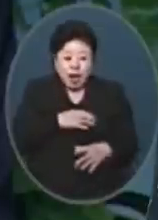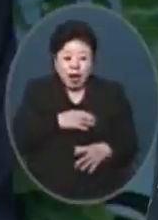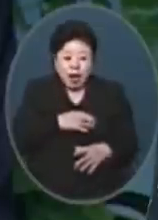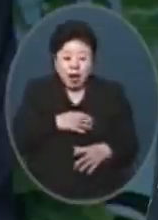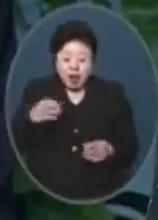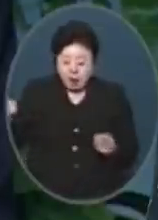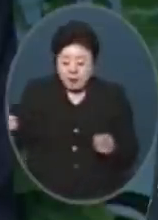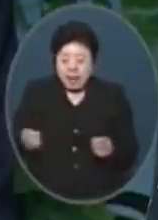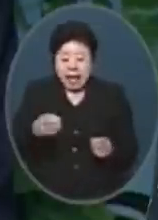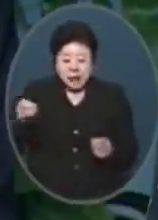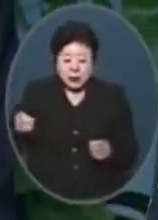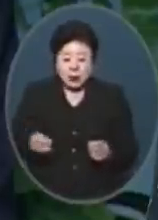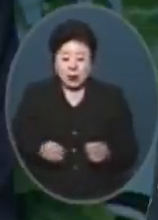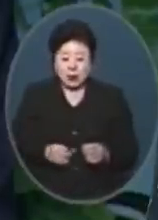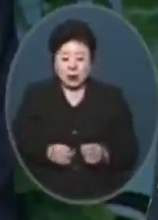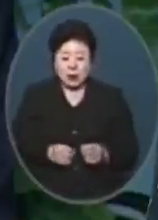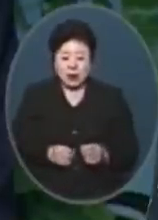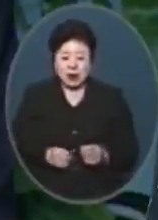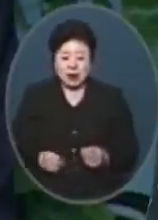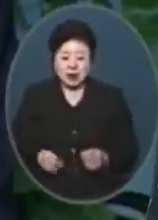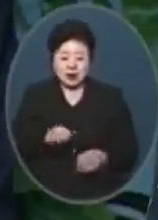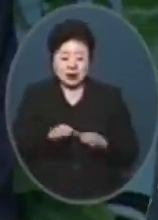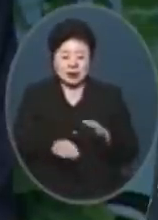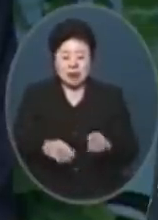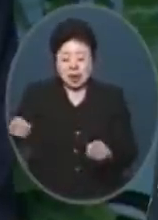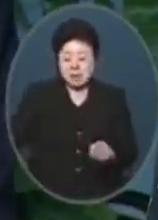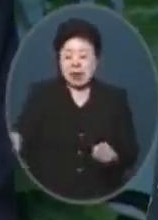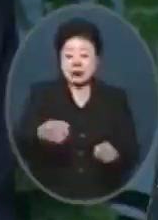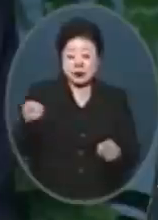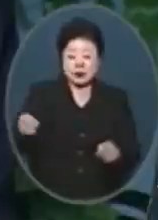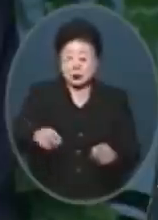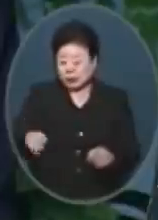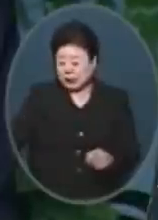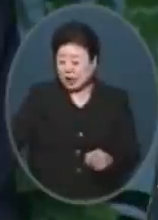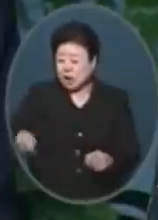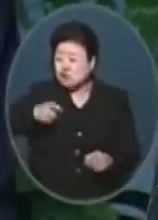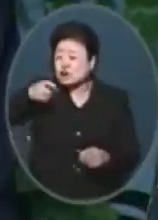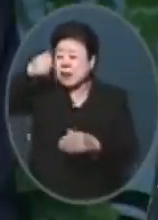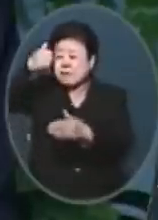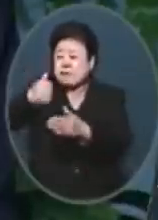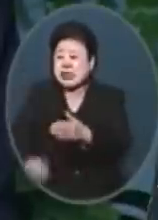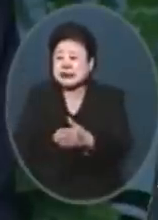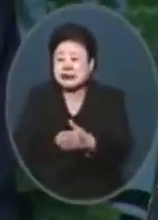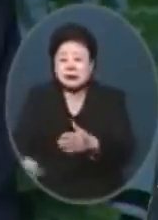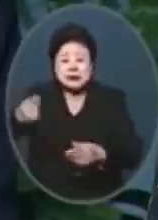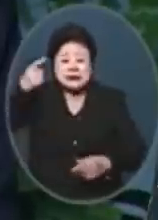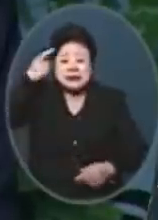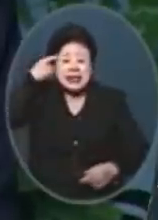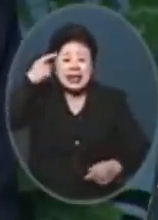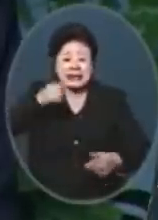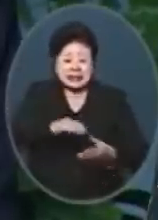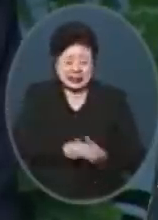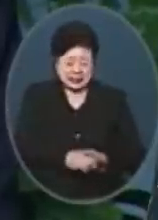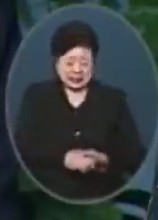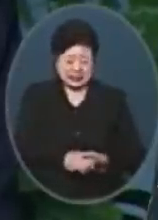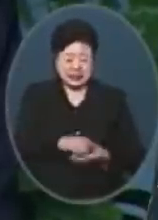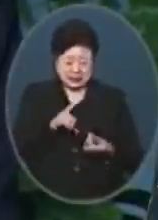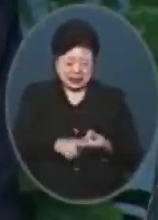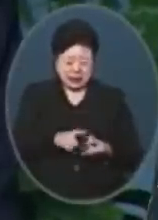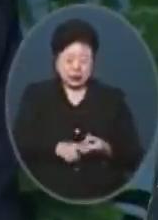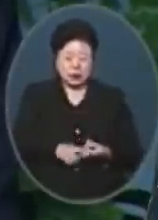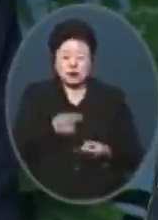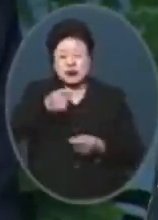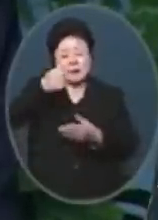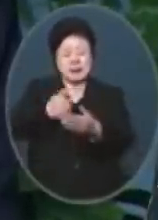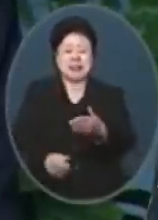파도와 그를 때리니 그는 물에 빠졌다고 생각하기 때문에 생각을 잘못한